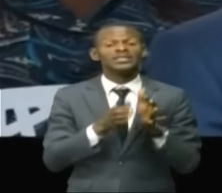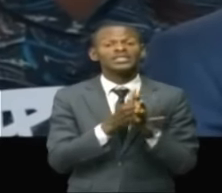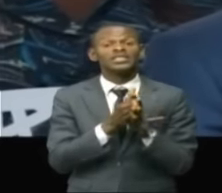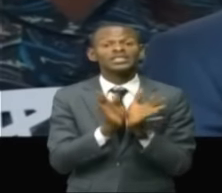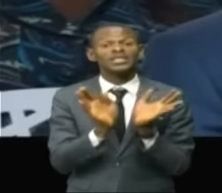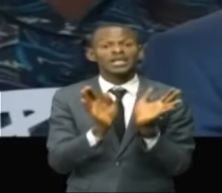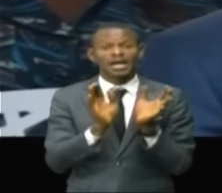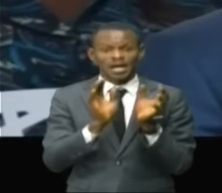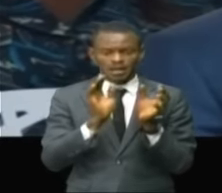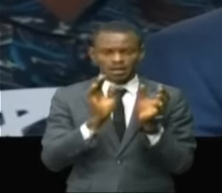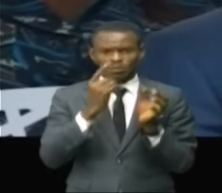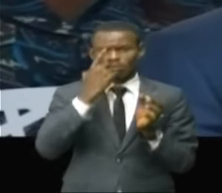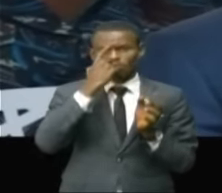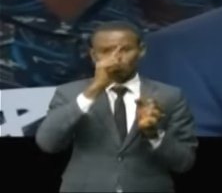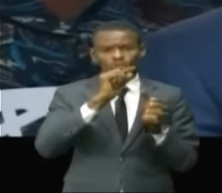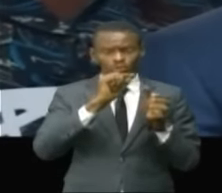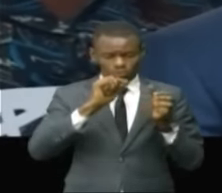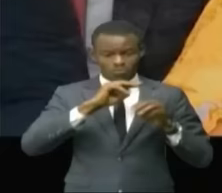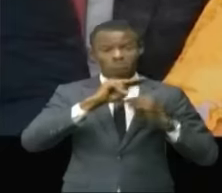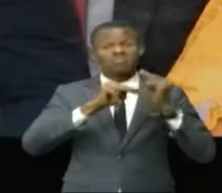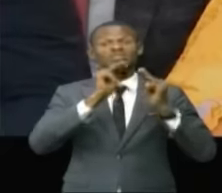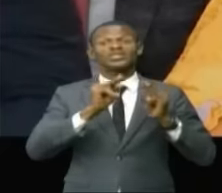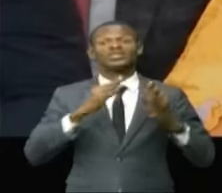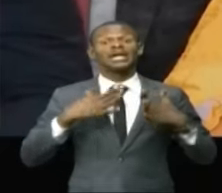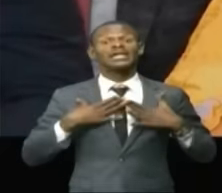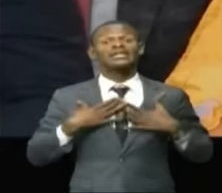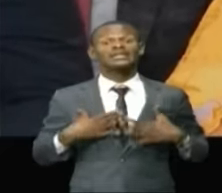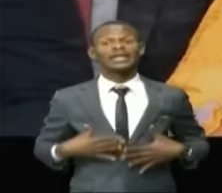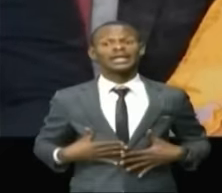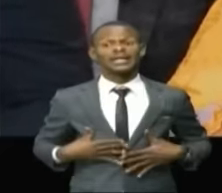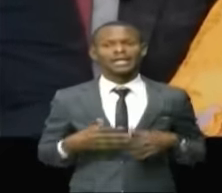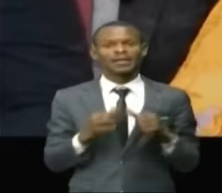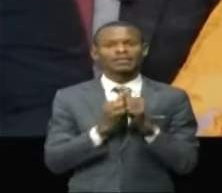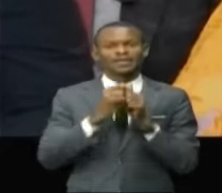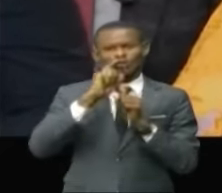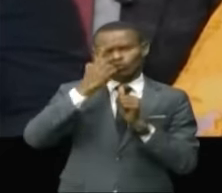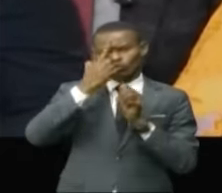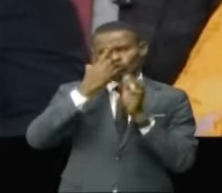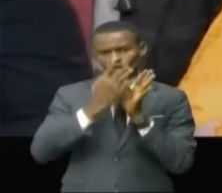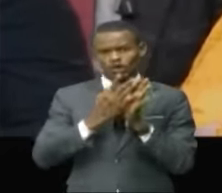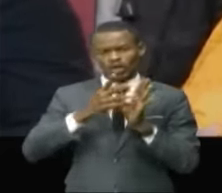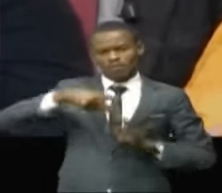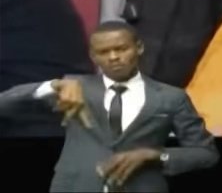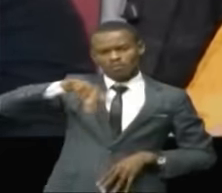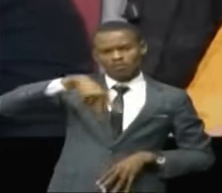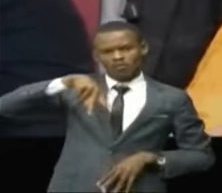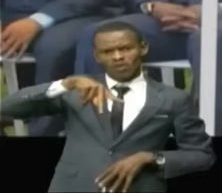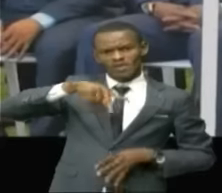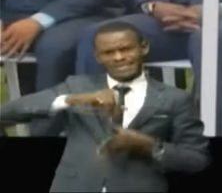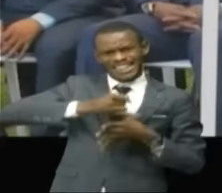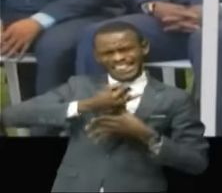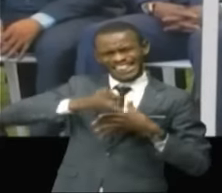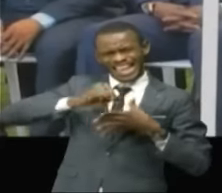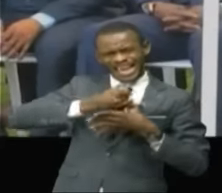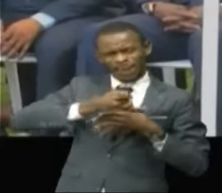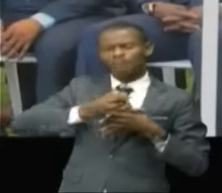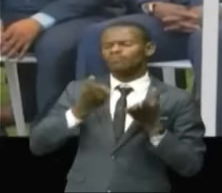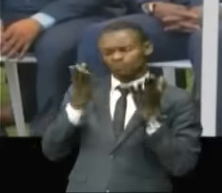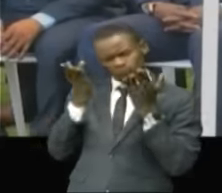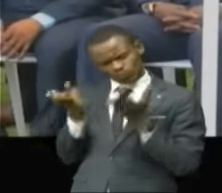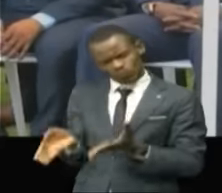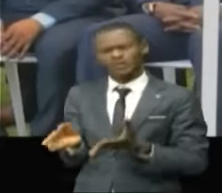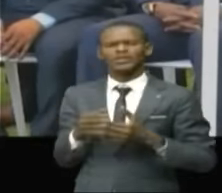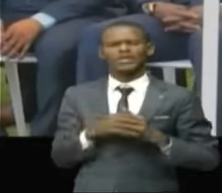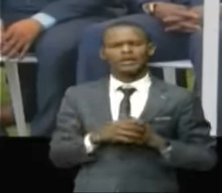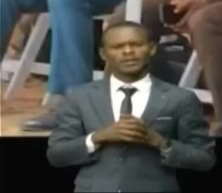Prévention, Sylvain Youmara Mazani, et de la gouverneure de province ad intérim, Julie Kalenga-Kabongo. À cette occasion, le